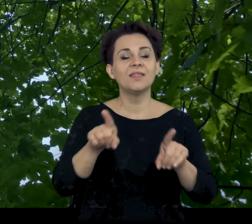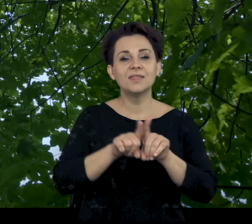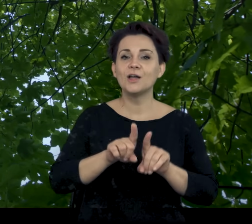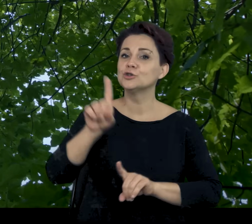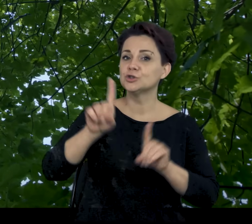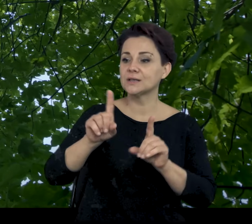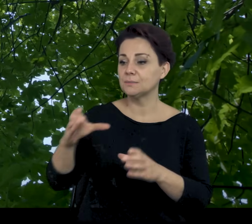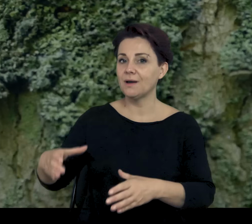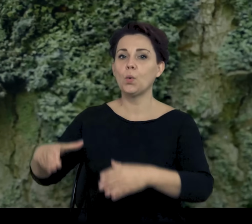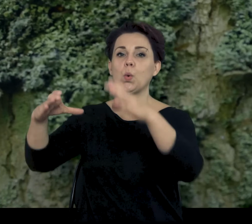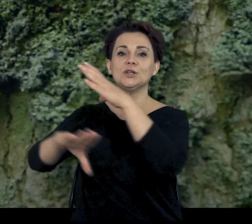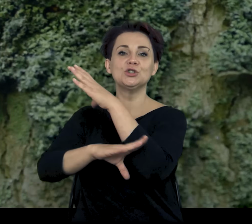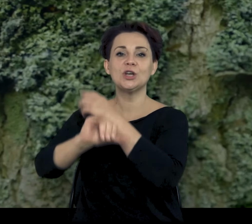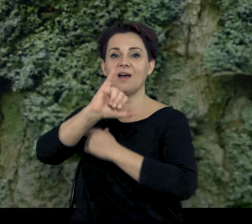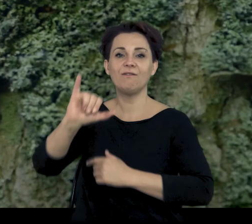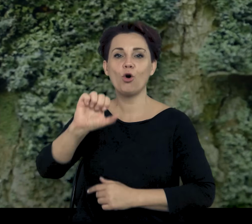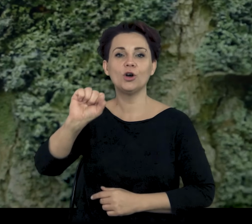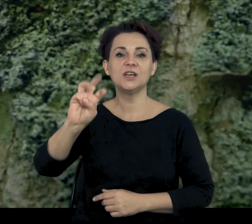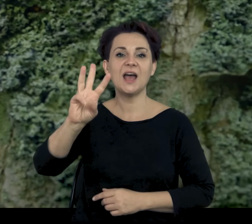Towarzyszą im czasami jawory,